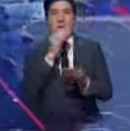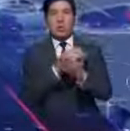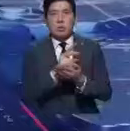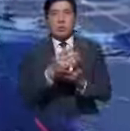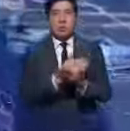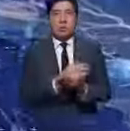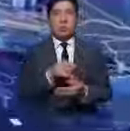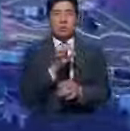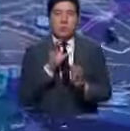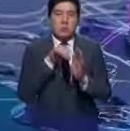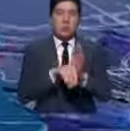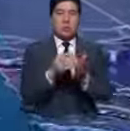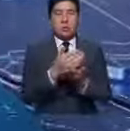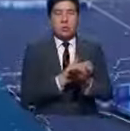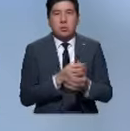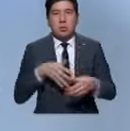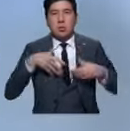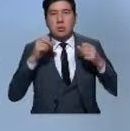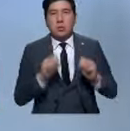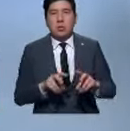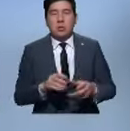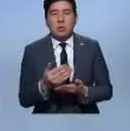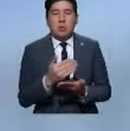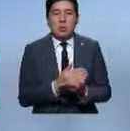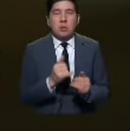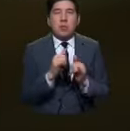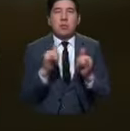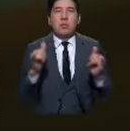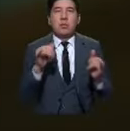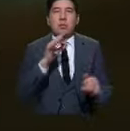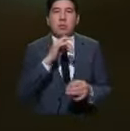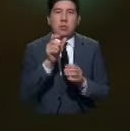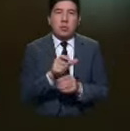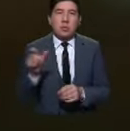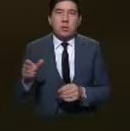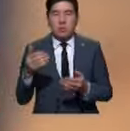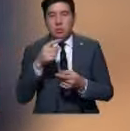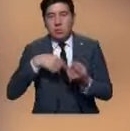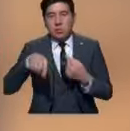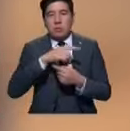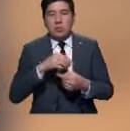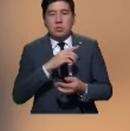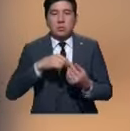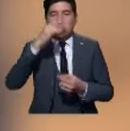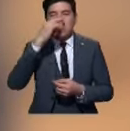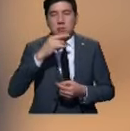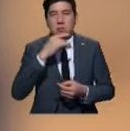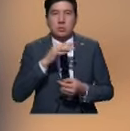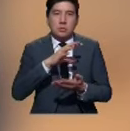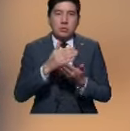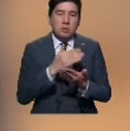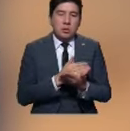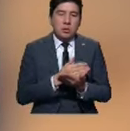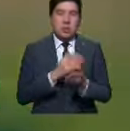природы, достигнутого совместными усилиями. Все больше и больше людей открывают для себя нашу волшебную страну, красоты ее